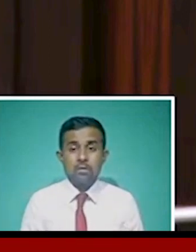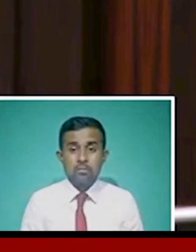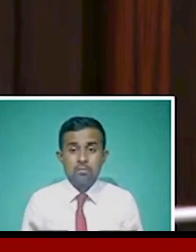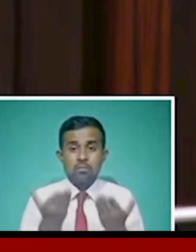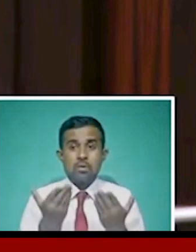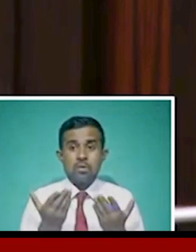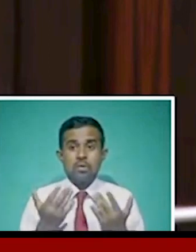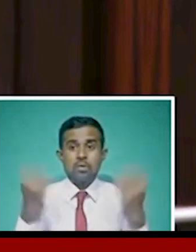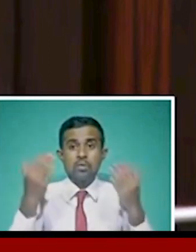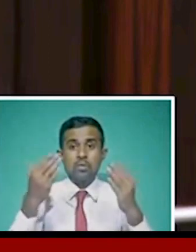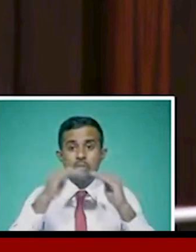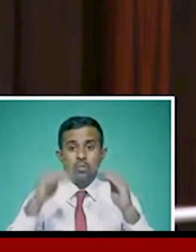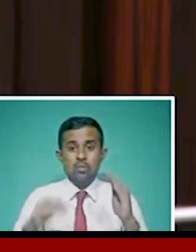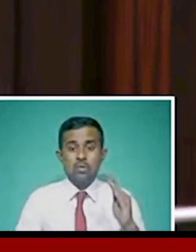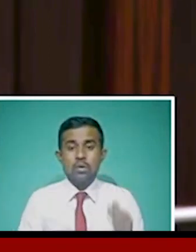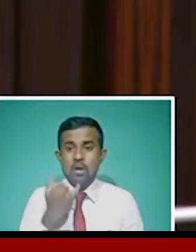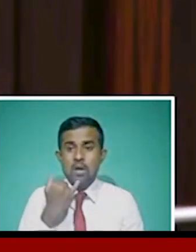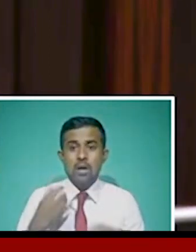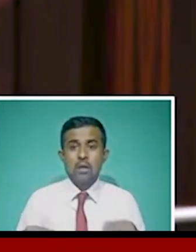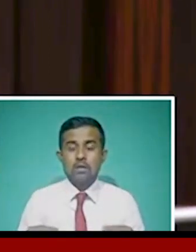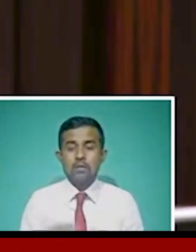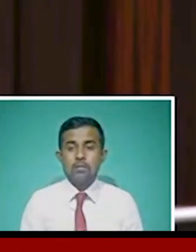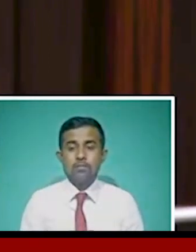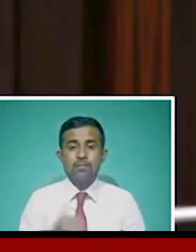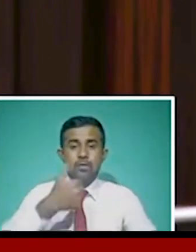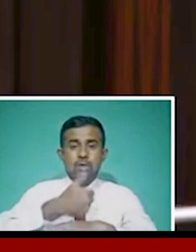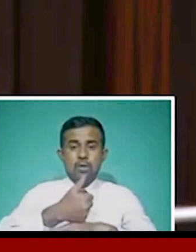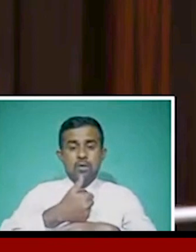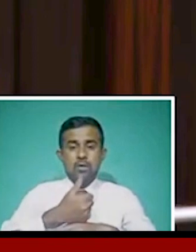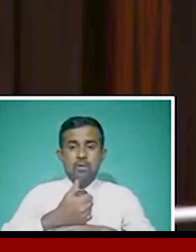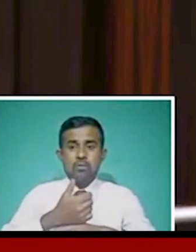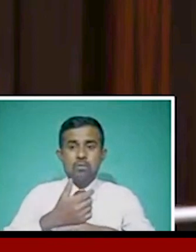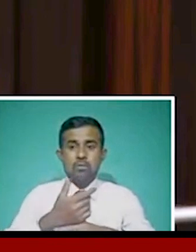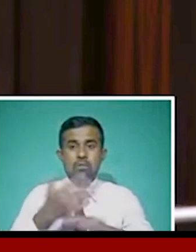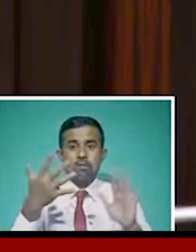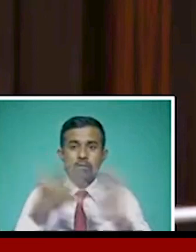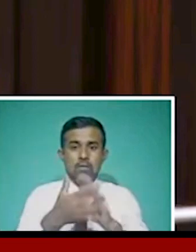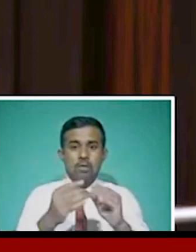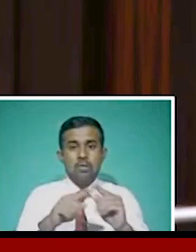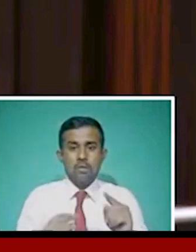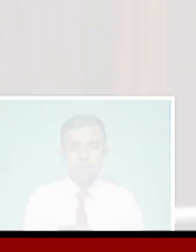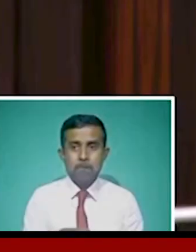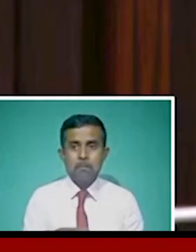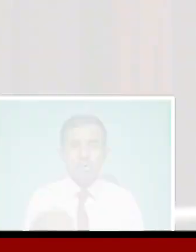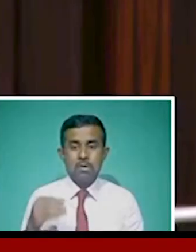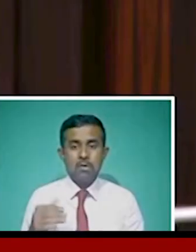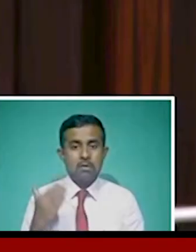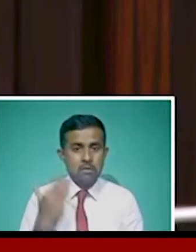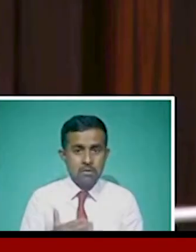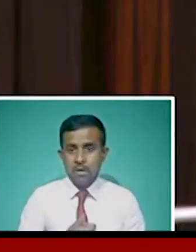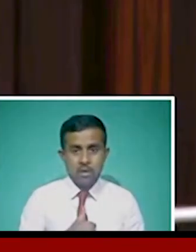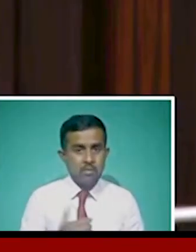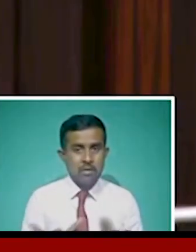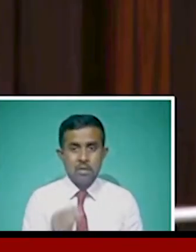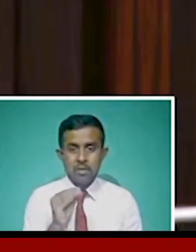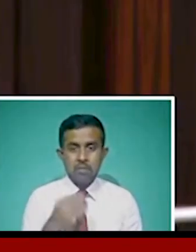යනවට වඩා උඩේ ඉඳන් පල්ලෙට යන එක ලේසි. දැන් සභාපතිතුමාම කරප්ට් නම් කොහෙද ඉතින් ආයේ නිලධාරින් ගැන කතා කරන්නේ? I would like warn the